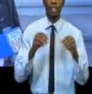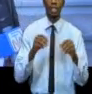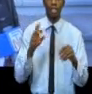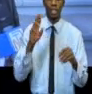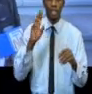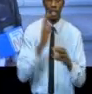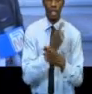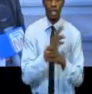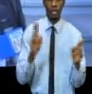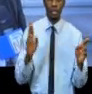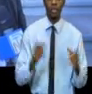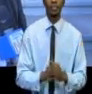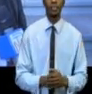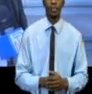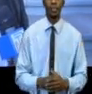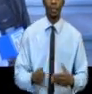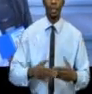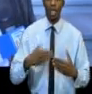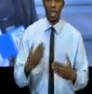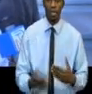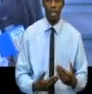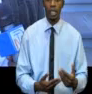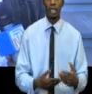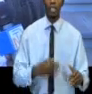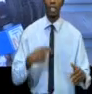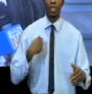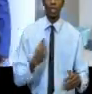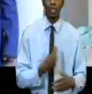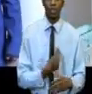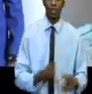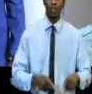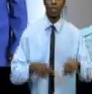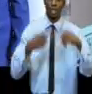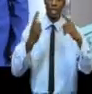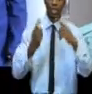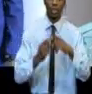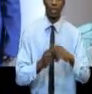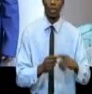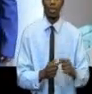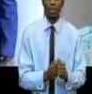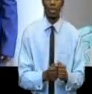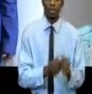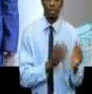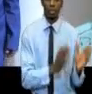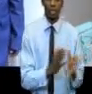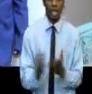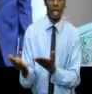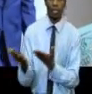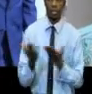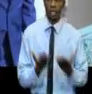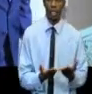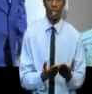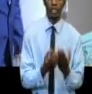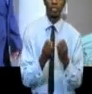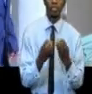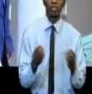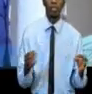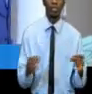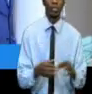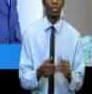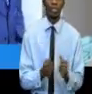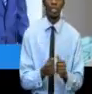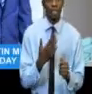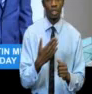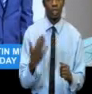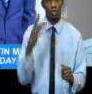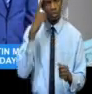lancement également des équipements médicaux pour les hôpitaux de Kilwa et de Poueto, ainsi que les ambulances que